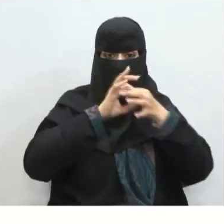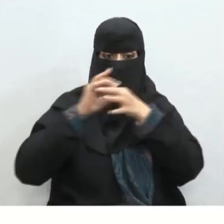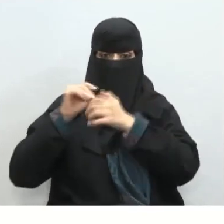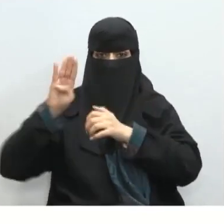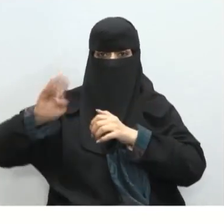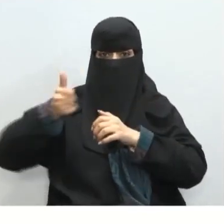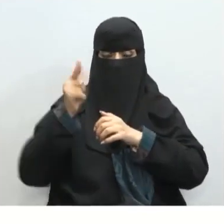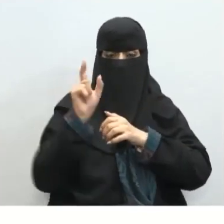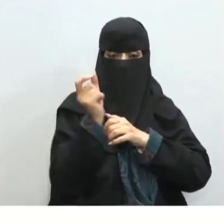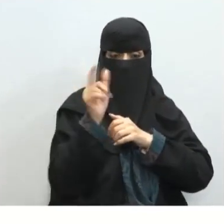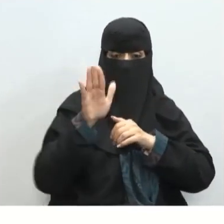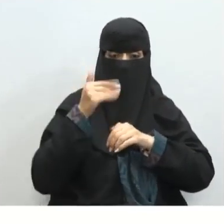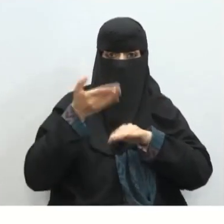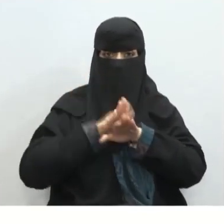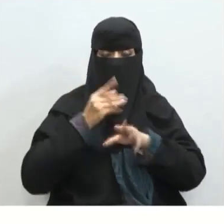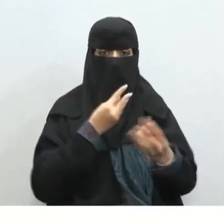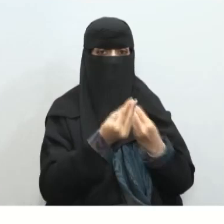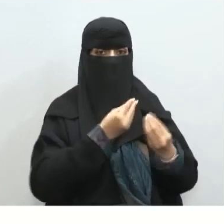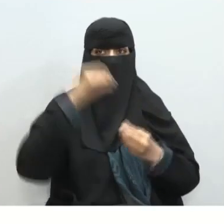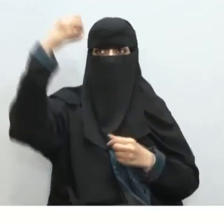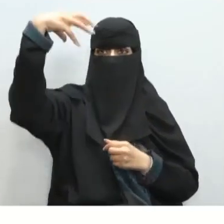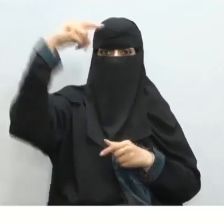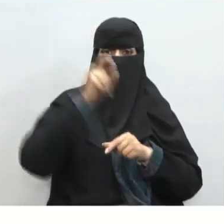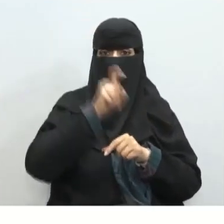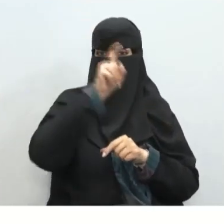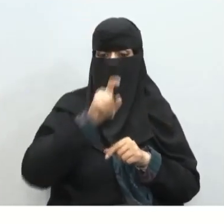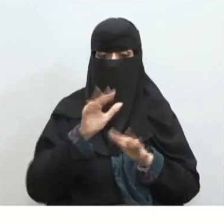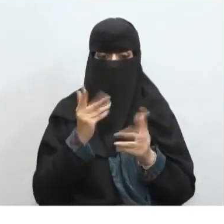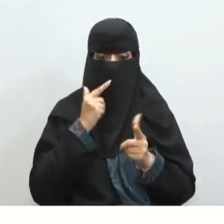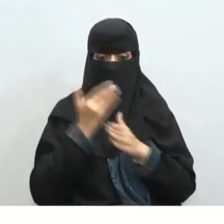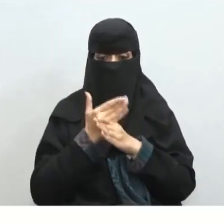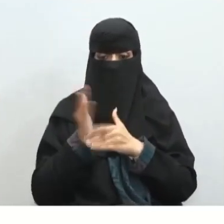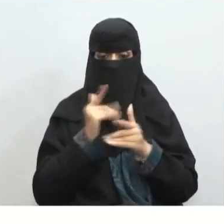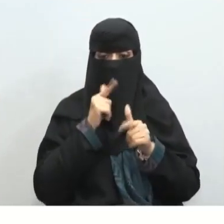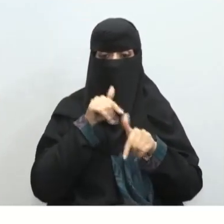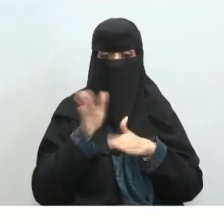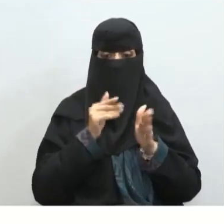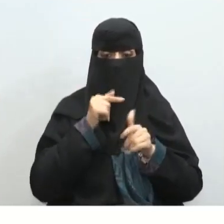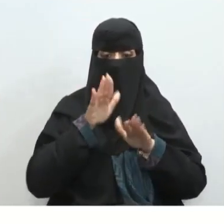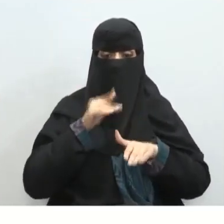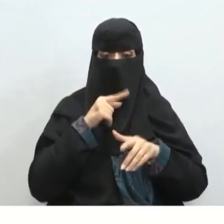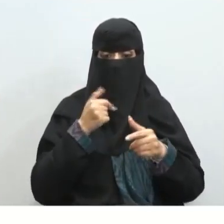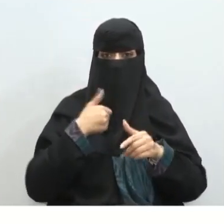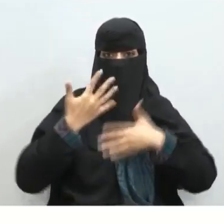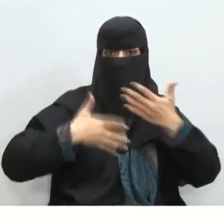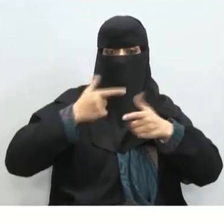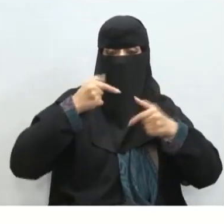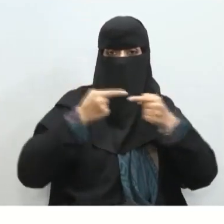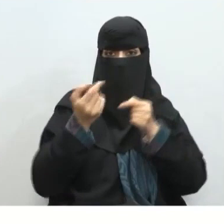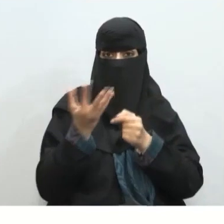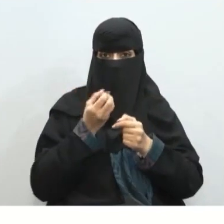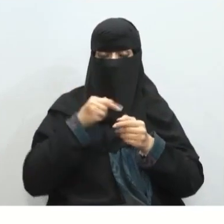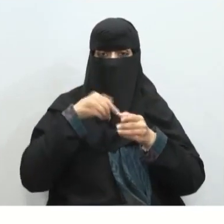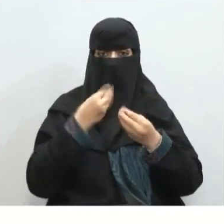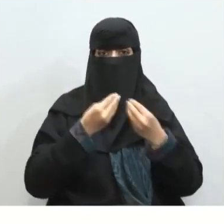لماذا تعتمد حلقه كالفن على التفاعلات الضوئيه تعتمد حلقه كالفن على الطاقه التي توفرها التفاعلات